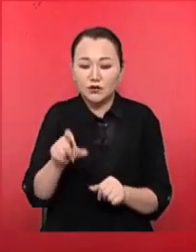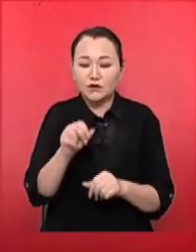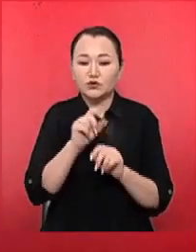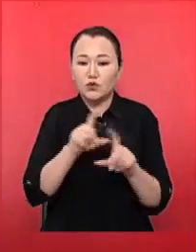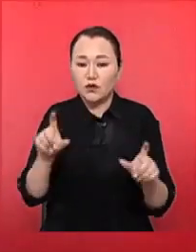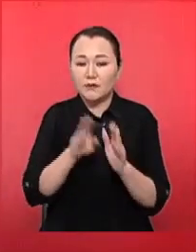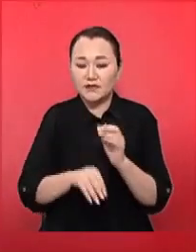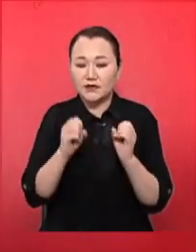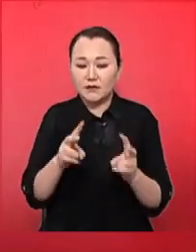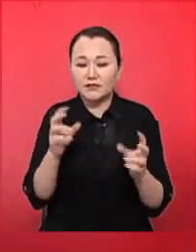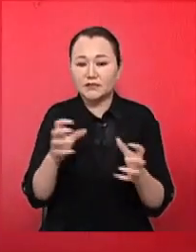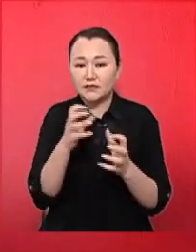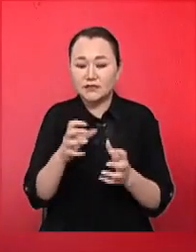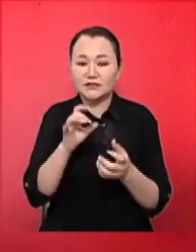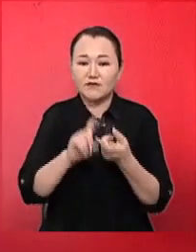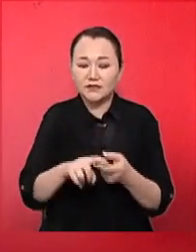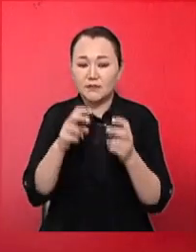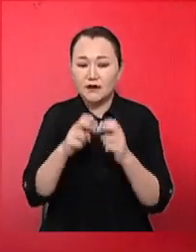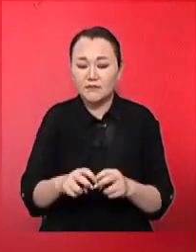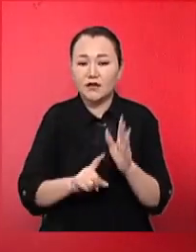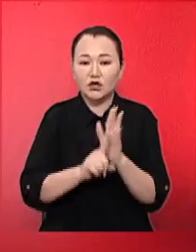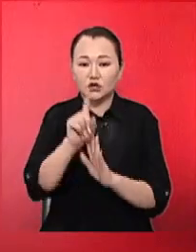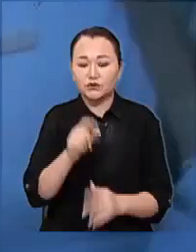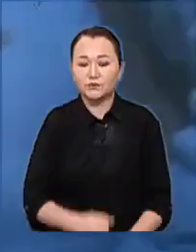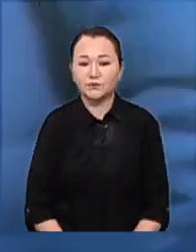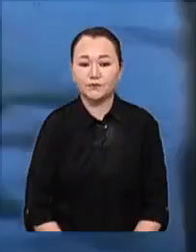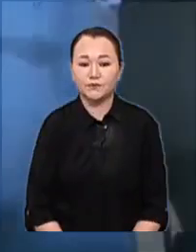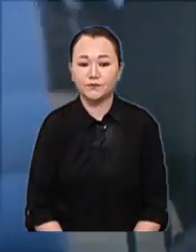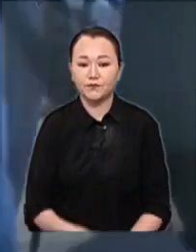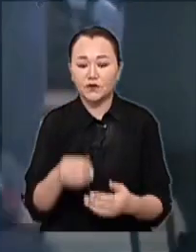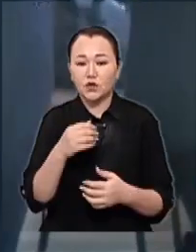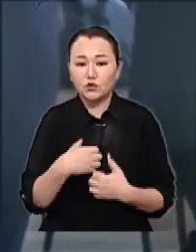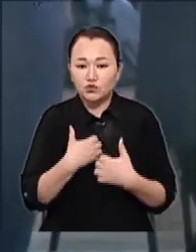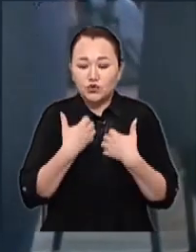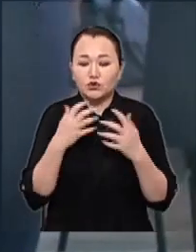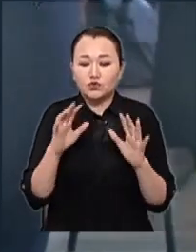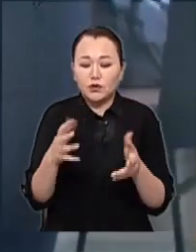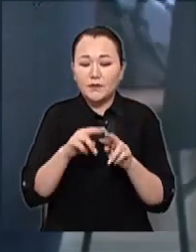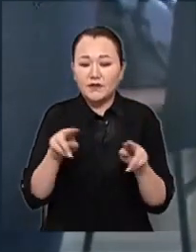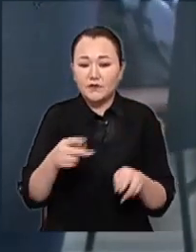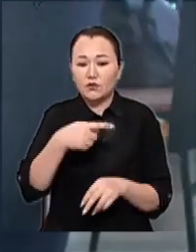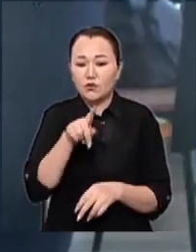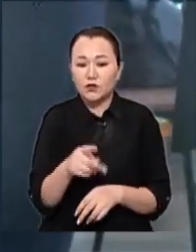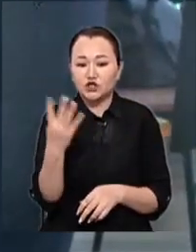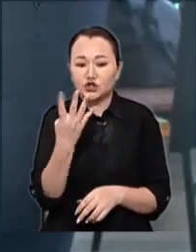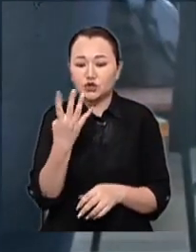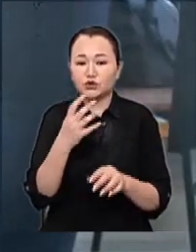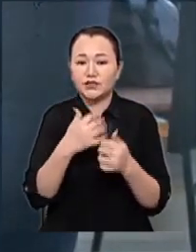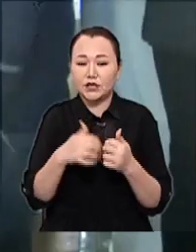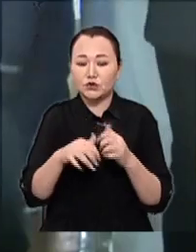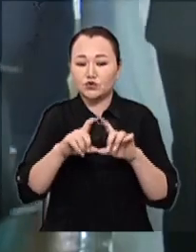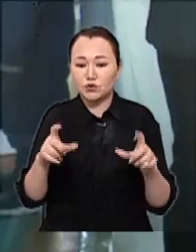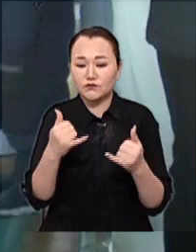қауіпсіздік шараларының сақталмауына байланысты тексерісті бастады. Жан түршігерлік жағдай Петропавлдағы нөмірі 4-ші орта мектепте